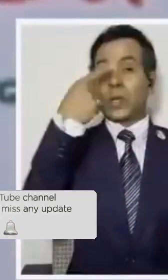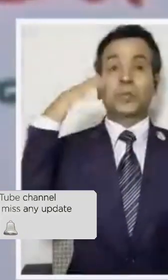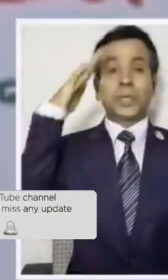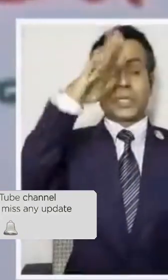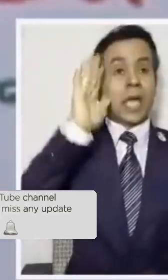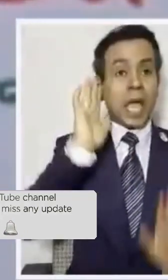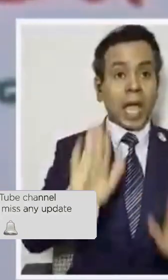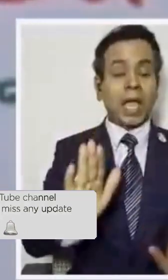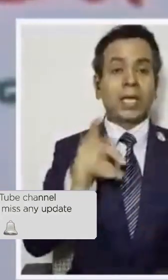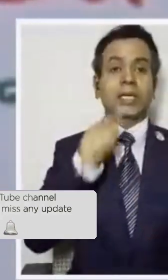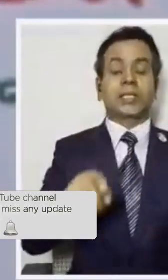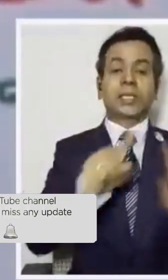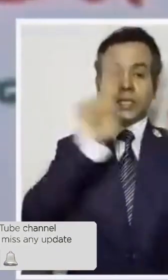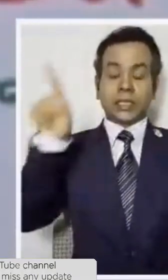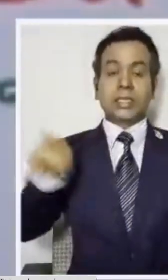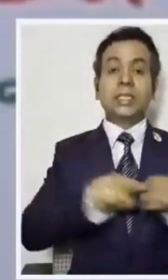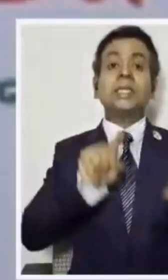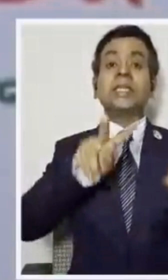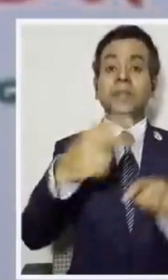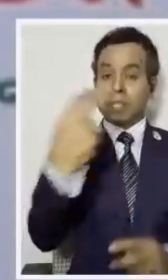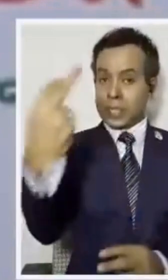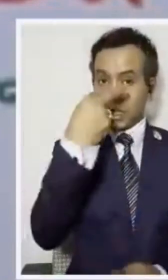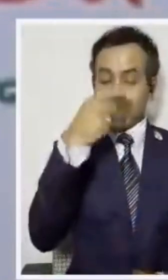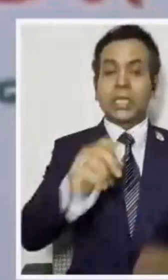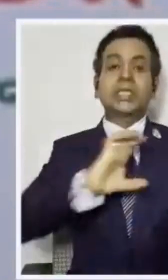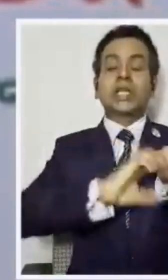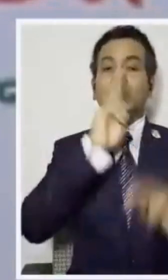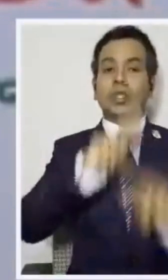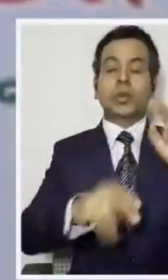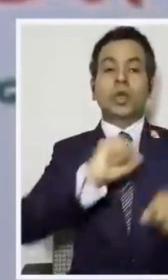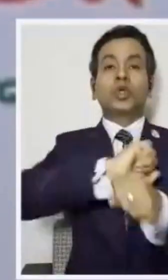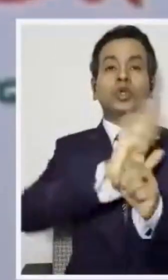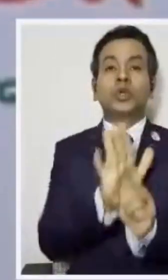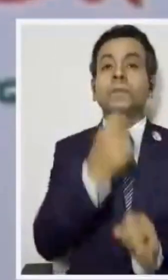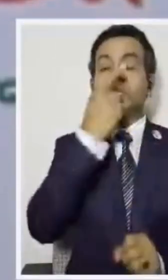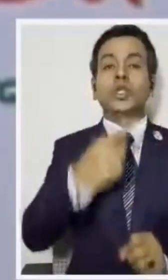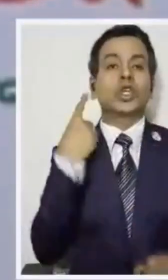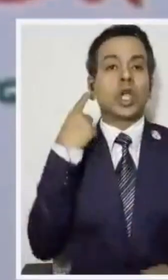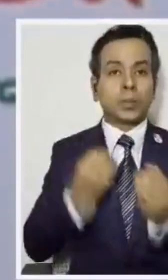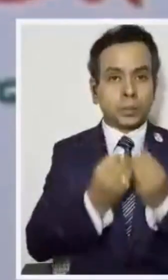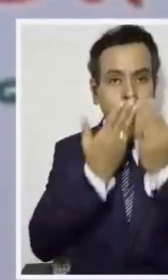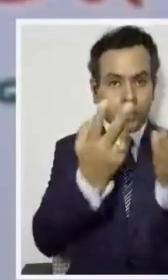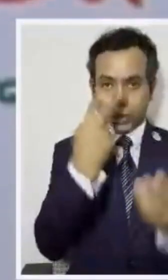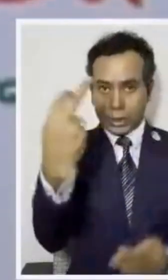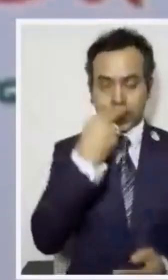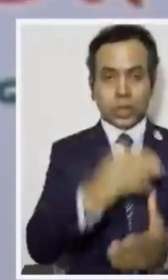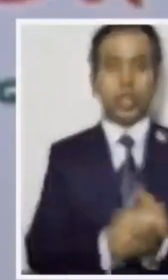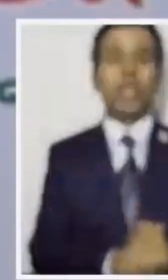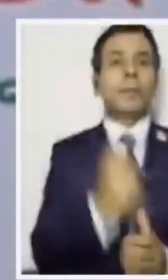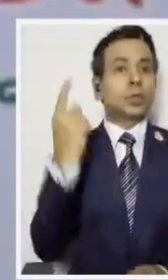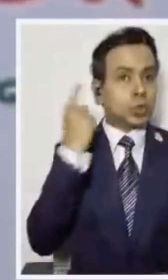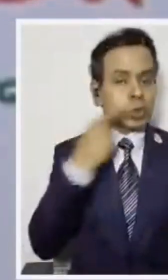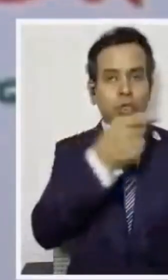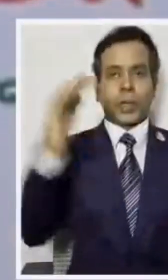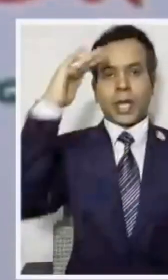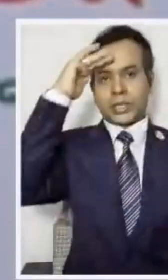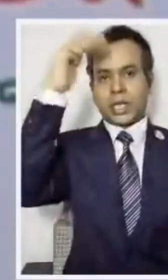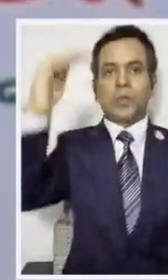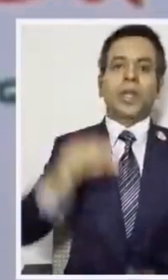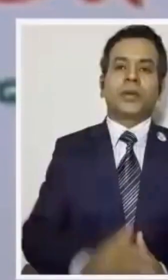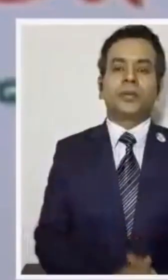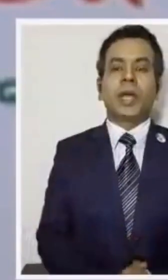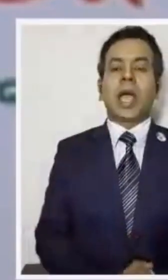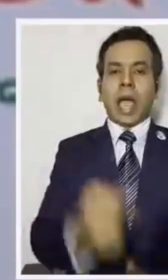সংবাদ বুলেটিন কোভিড-19 দেখছেন এবং শুনছেন, আসসালামু আলাইকুম। আমি অধ্যাপক ডাক্তার নাসিমা সুলতানা, অতিরিক্ত মহাপরিচালক